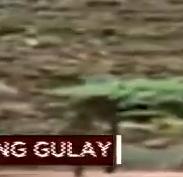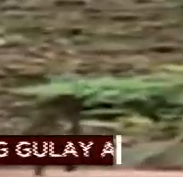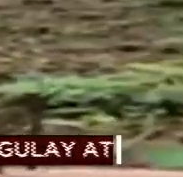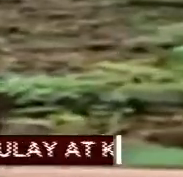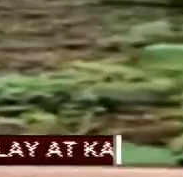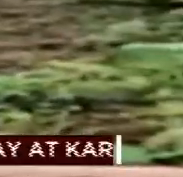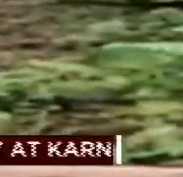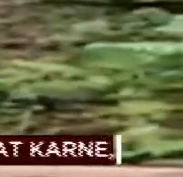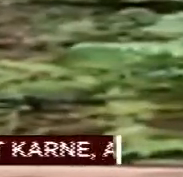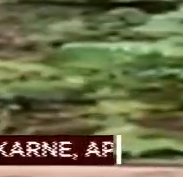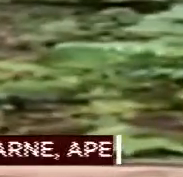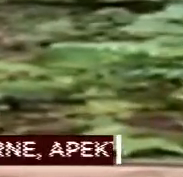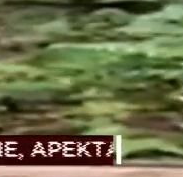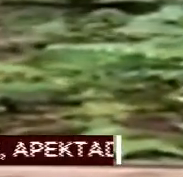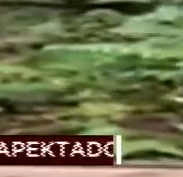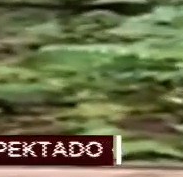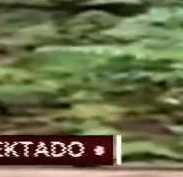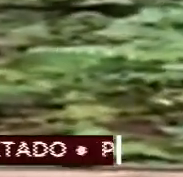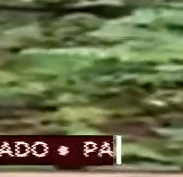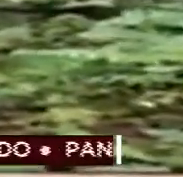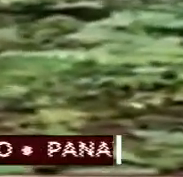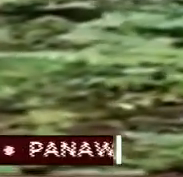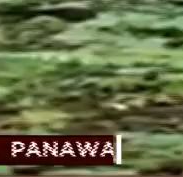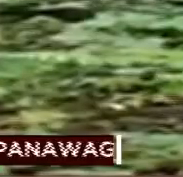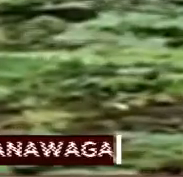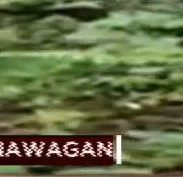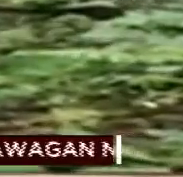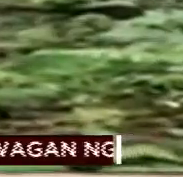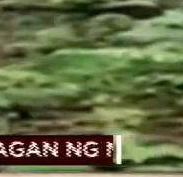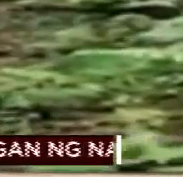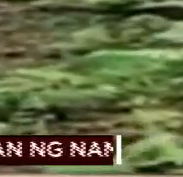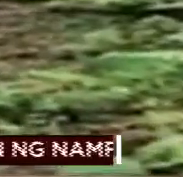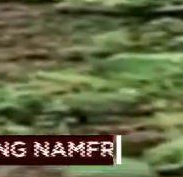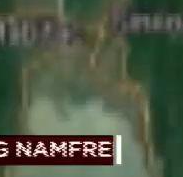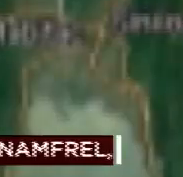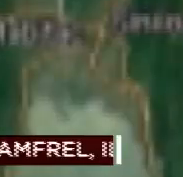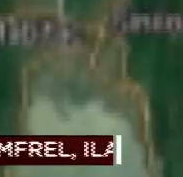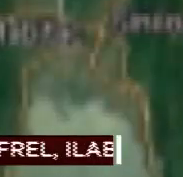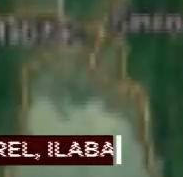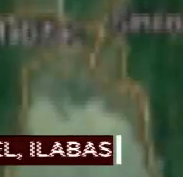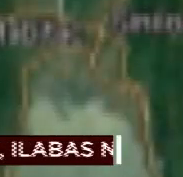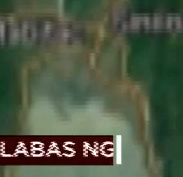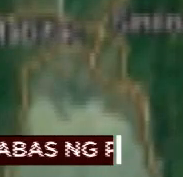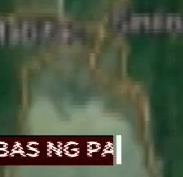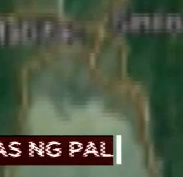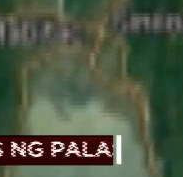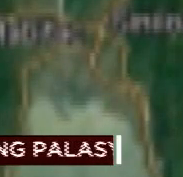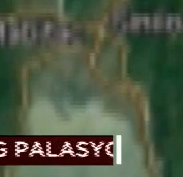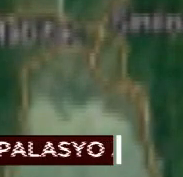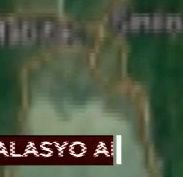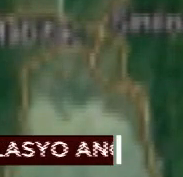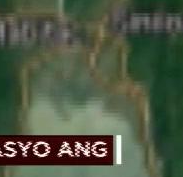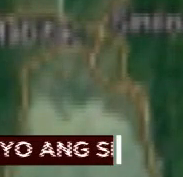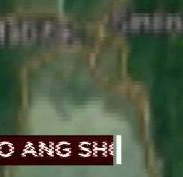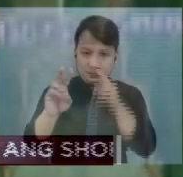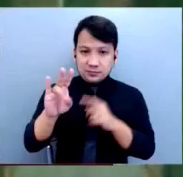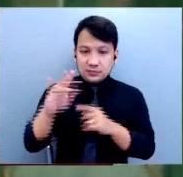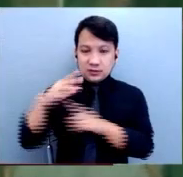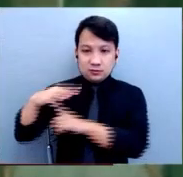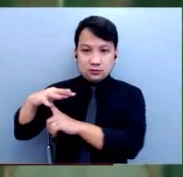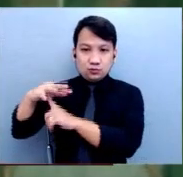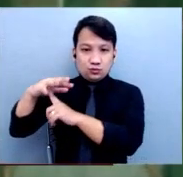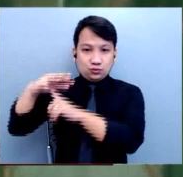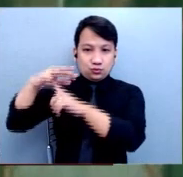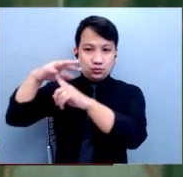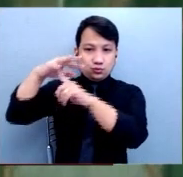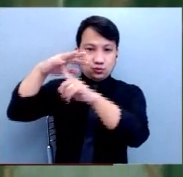Yan ang bumagsak na helicopter ng Philippine National Police kaninang umaga. 6:17 a.m. nag-takeoff mula Manila